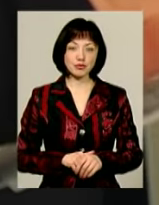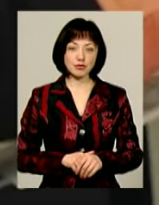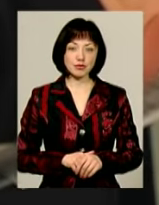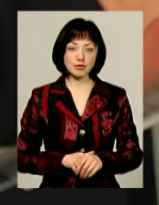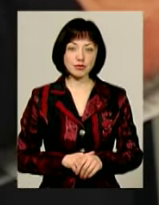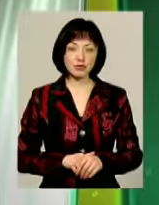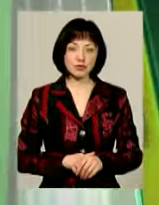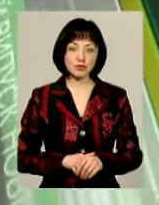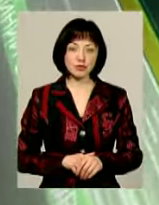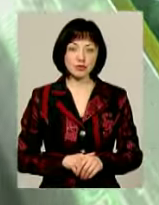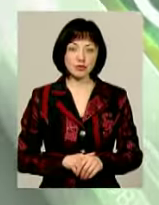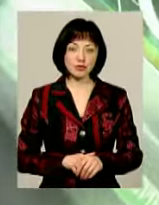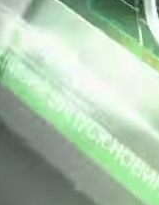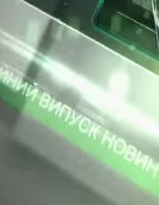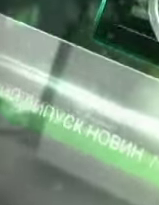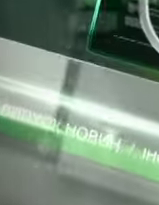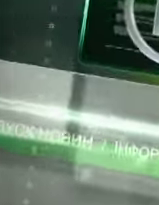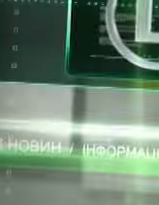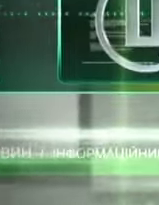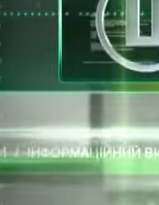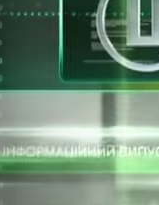інформаційного випуску.